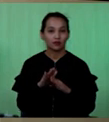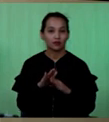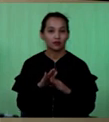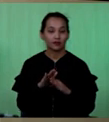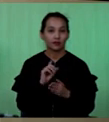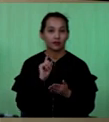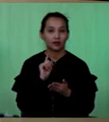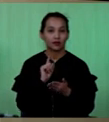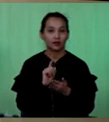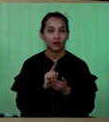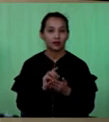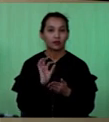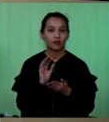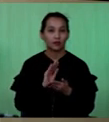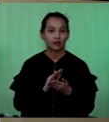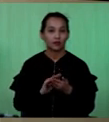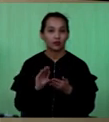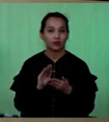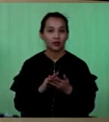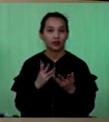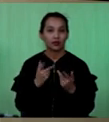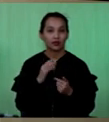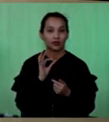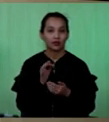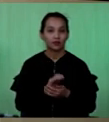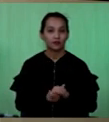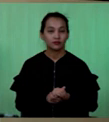shartlarini to'g'ri tuzib yechasiz.